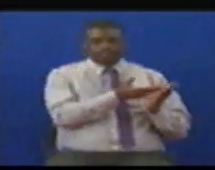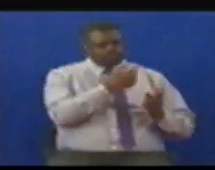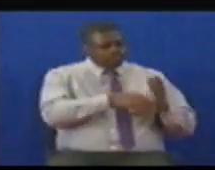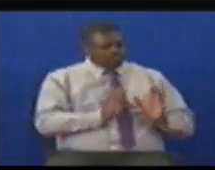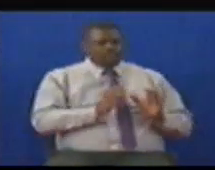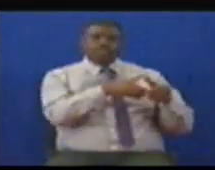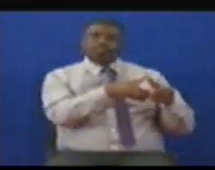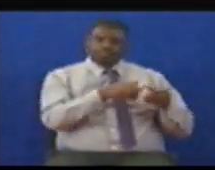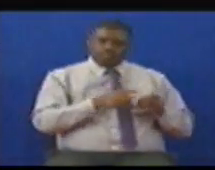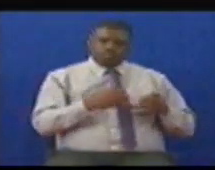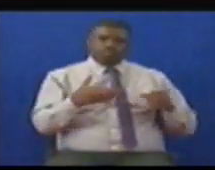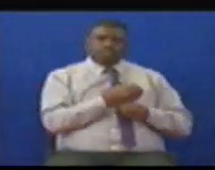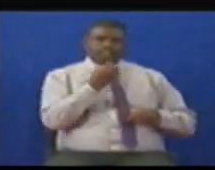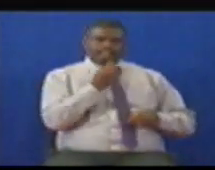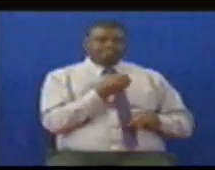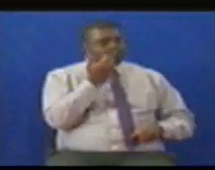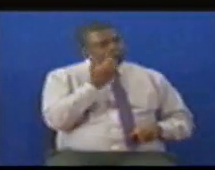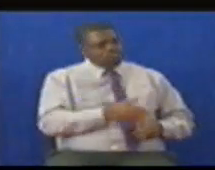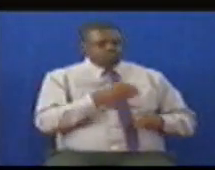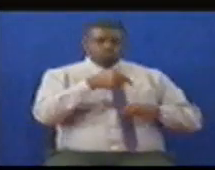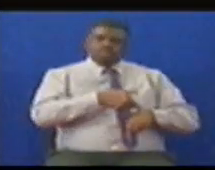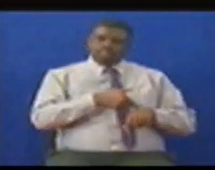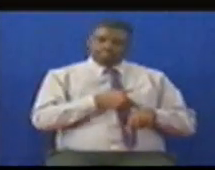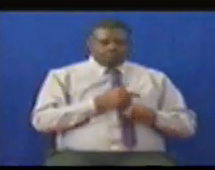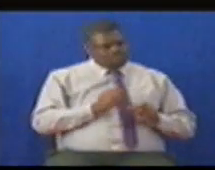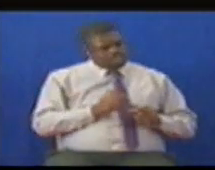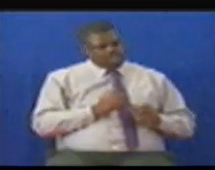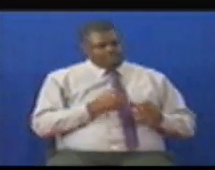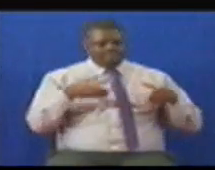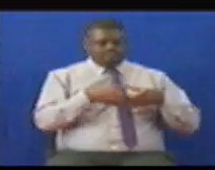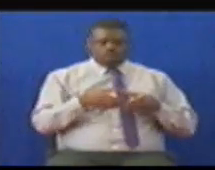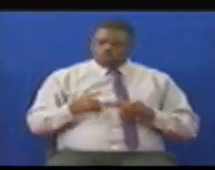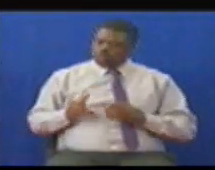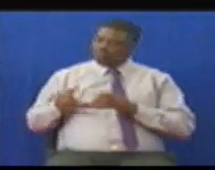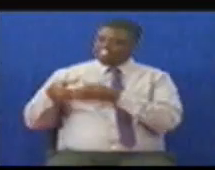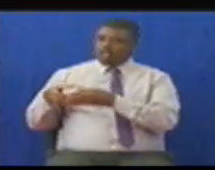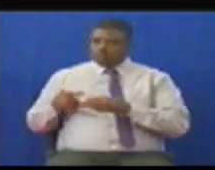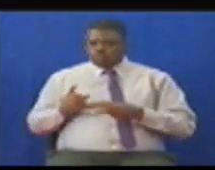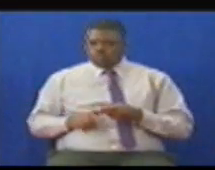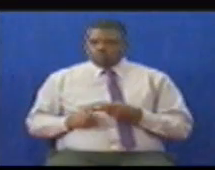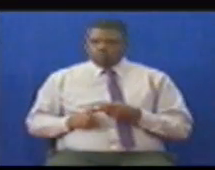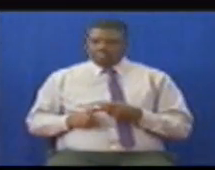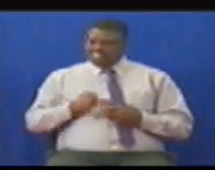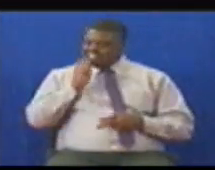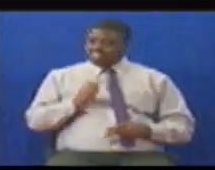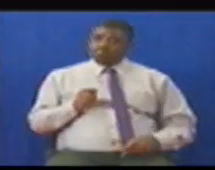yaliyochangia upatikanaji wa taarifa muhimu wakati wa vikao vya kamati. Upatikanaji wa fedha kutoka hazina. Mheshimiwa